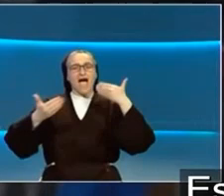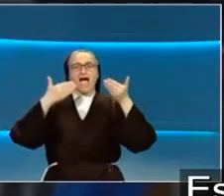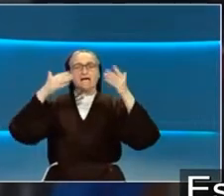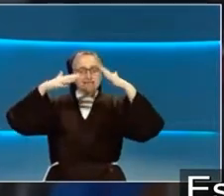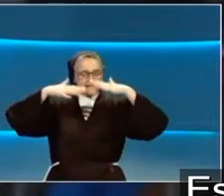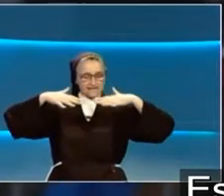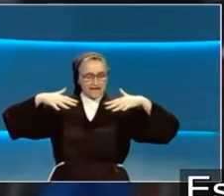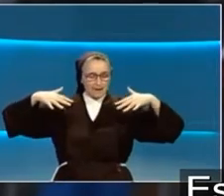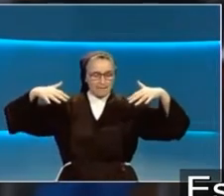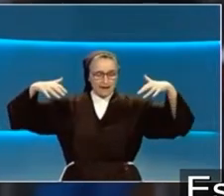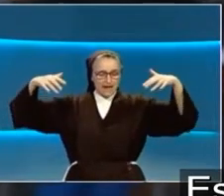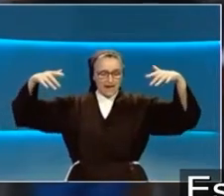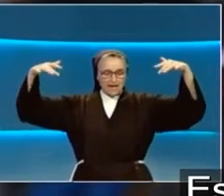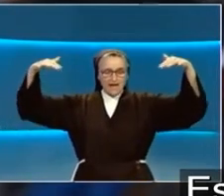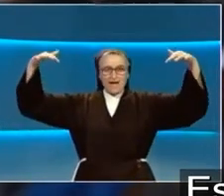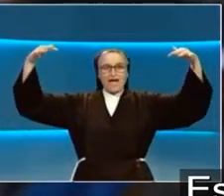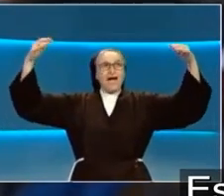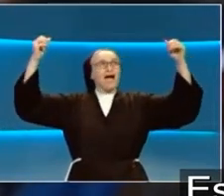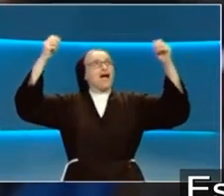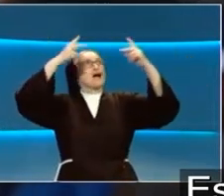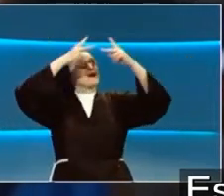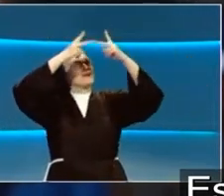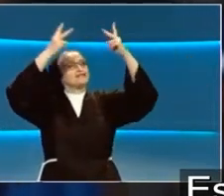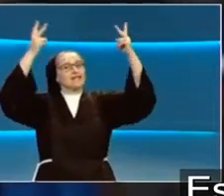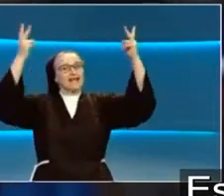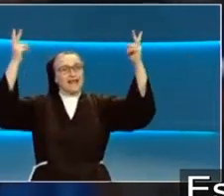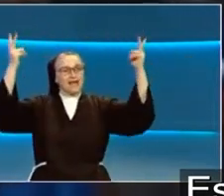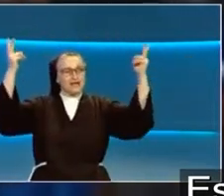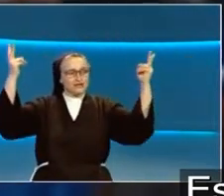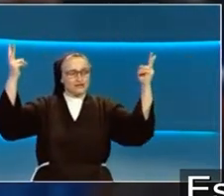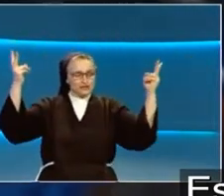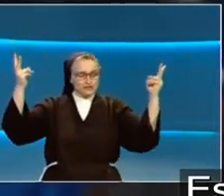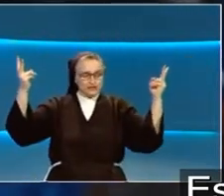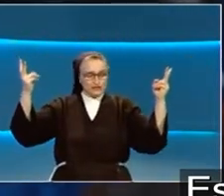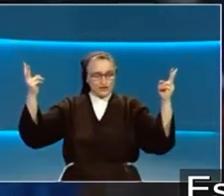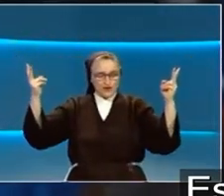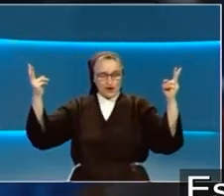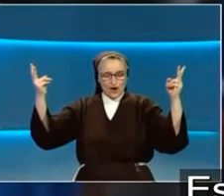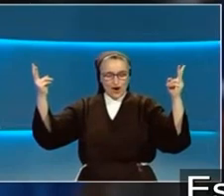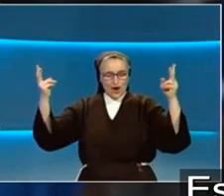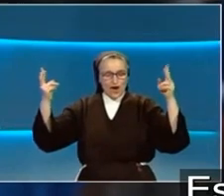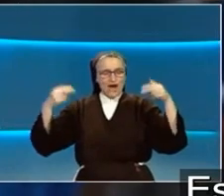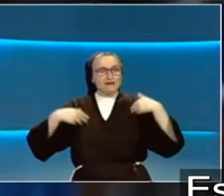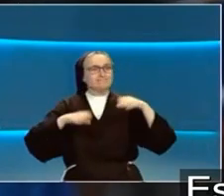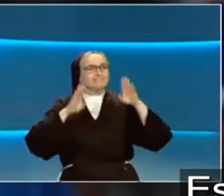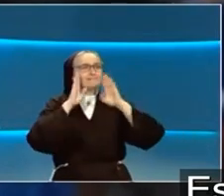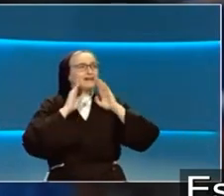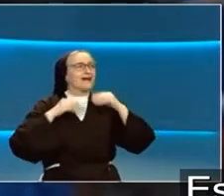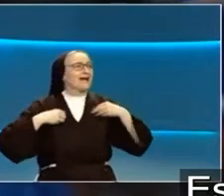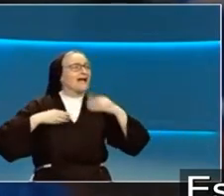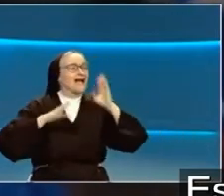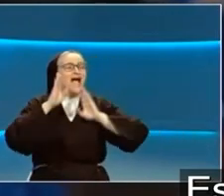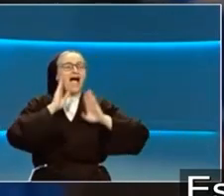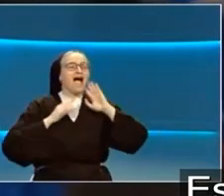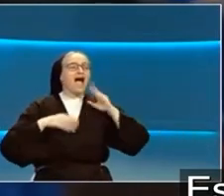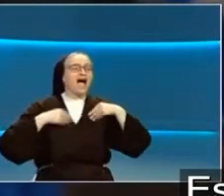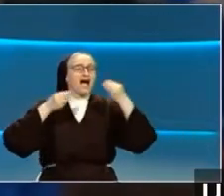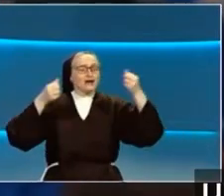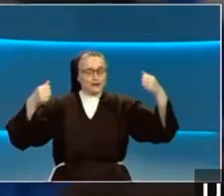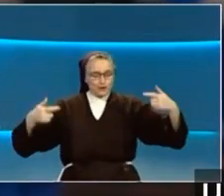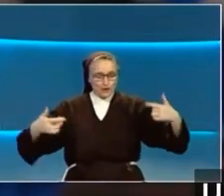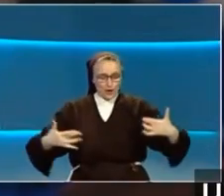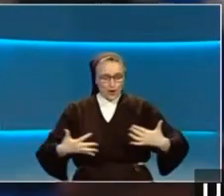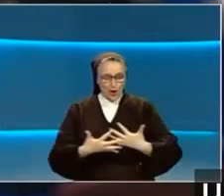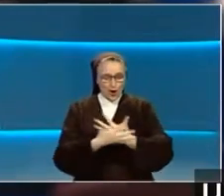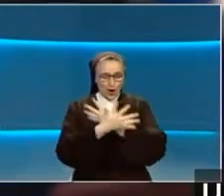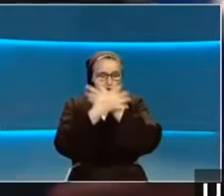exultent divina mysteria, et protanti regis victoria,